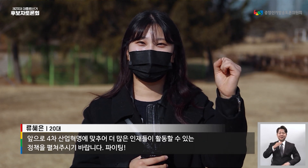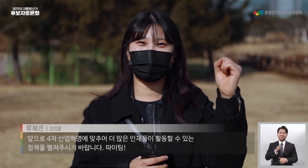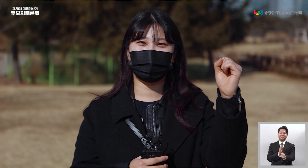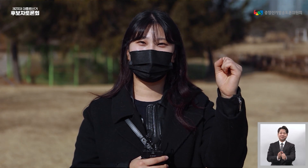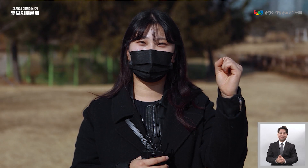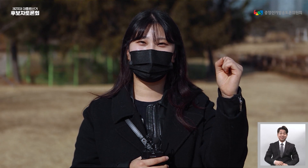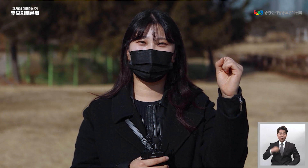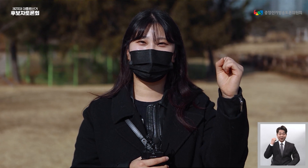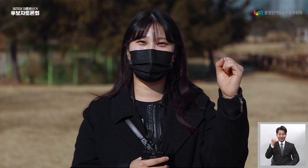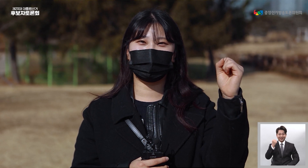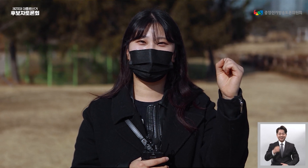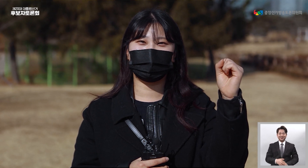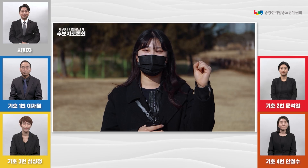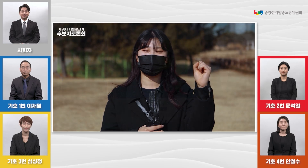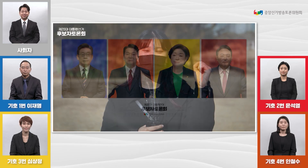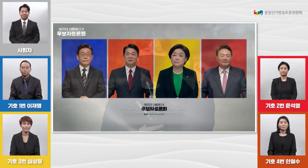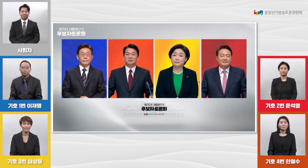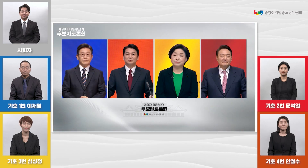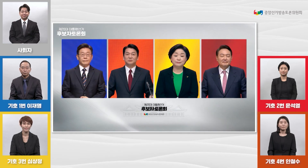파이팅!